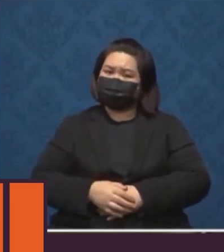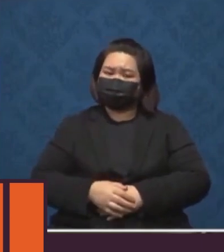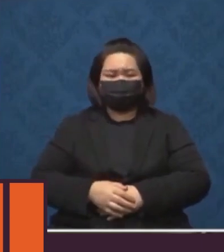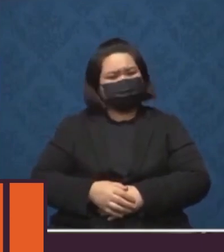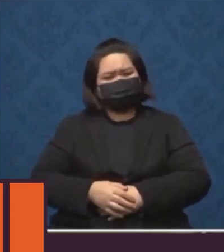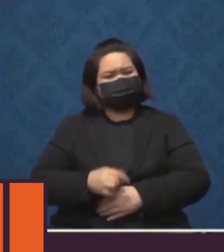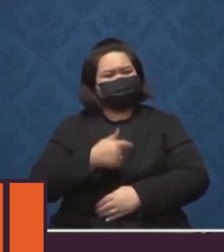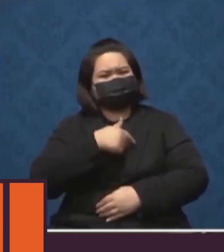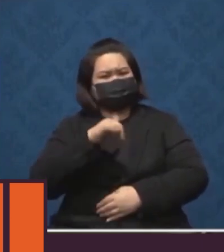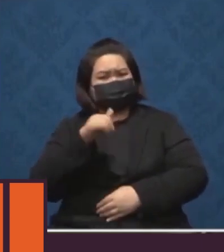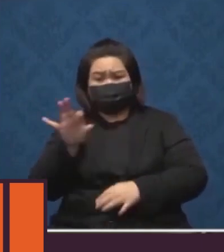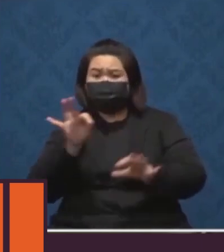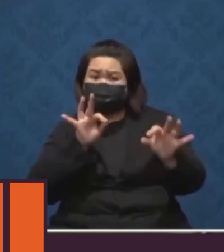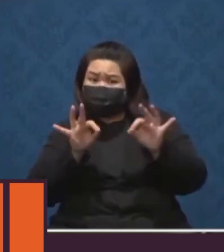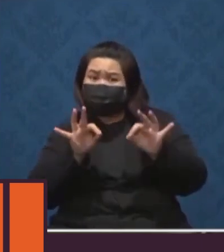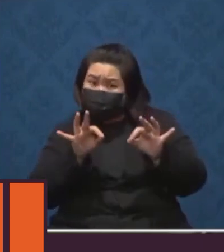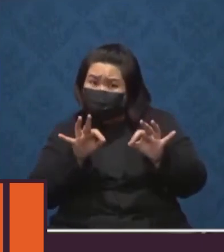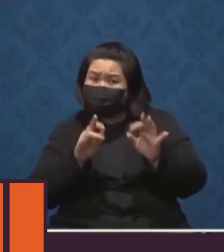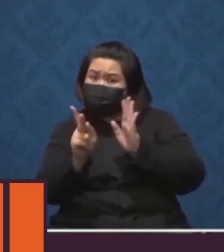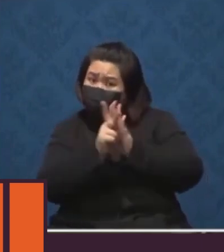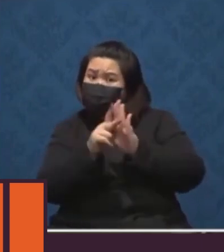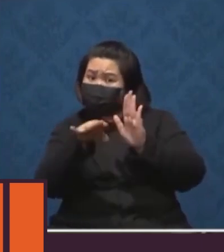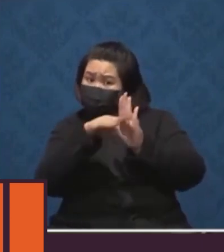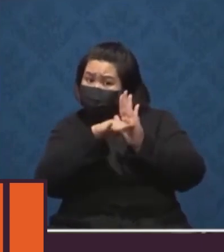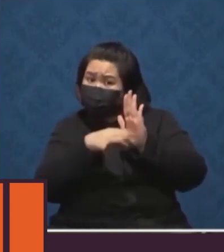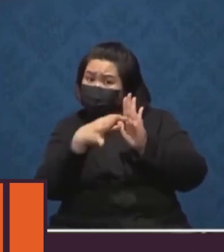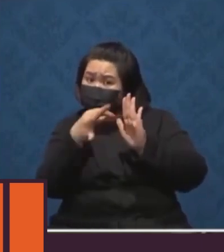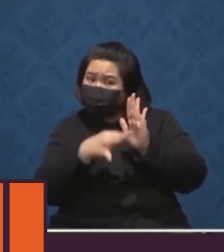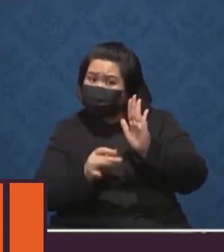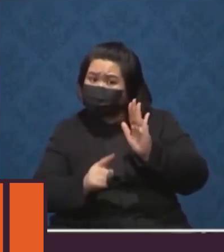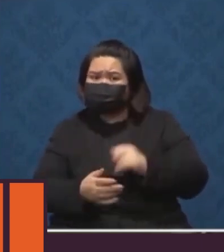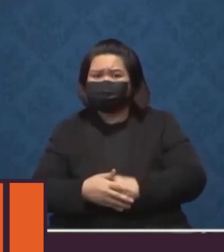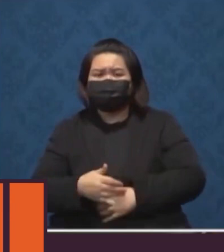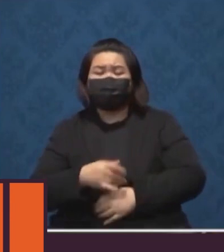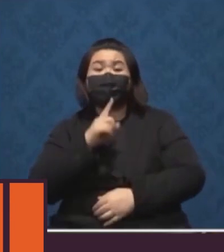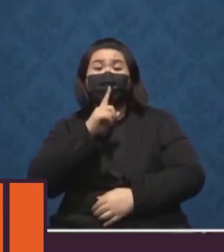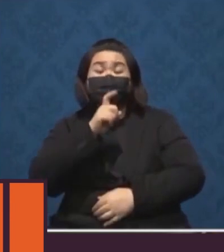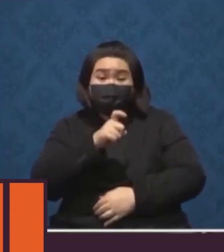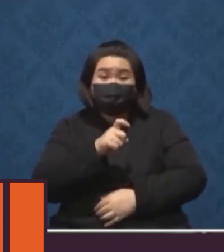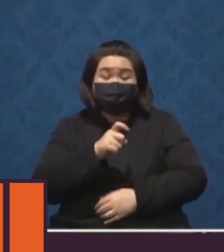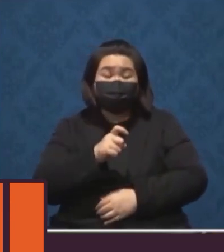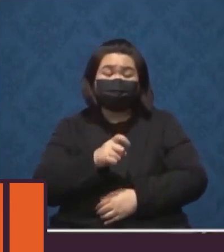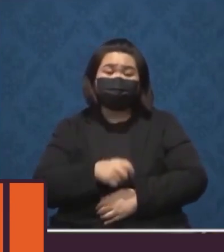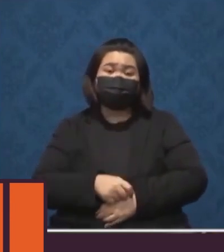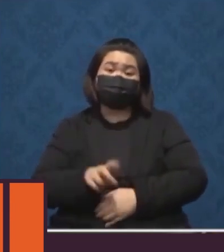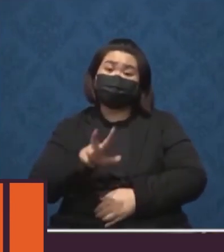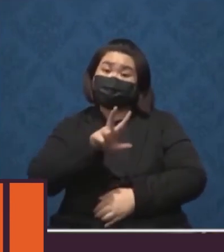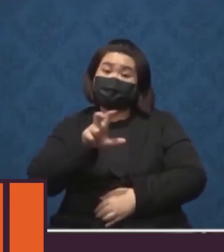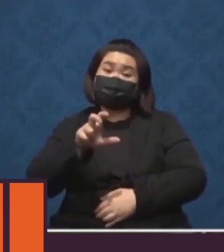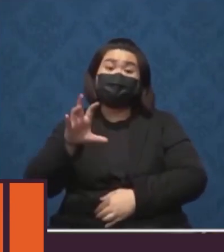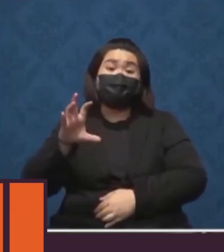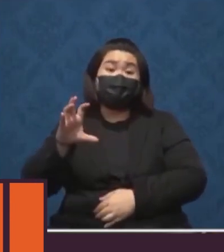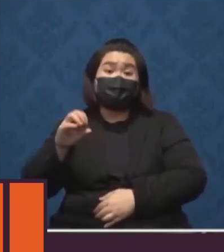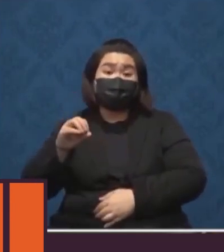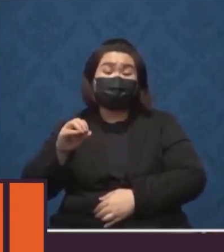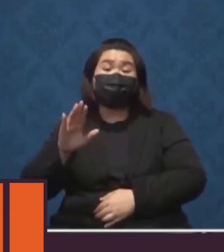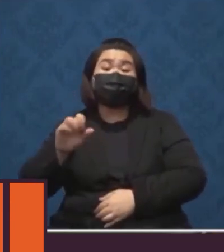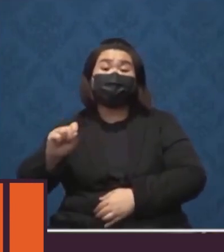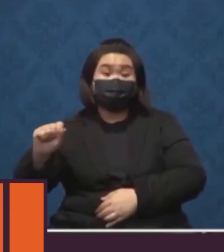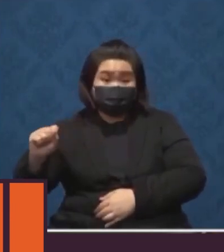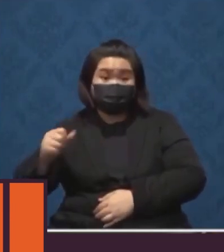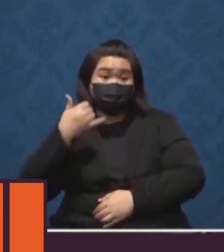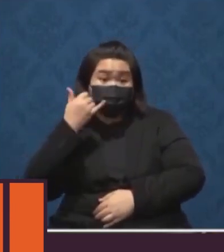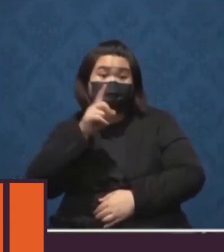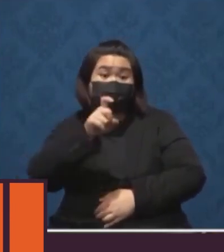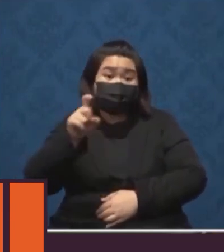ผมไมแ่ใจวจะเลือกอย่นี้จๆ ครับถ้เป็เช่นนั้นทจะตดต่สอสอทั้ง 350 เทน์รอไม่ครับหรอจะเฉพาะจงเลือกลดต่